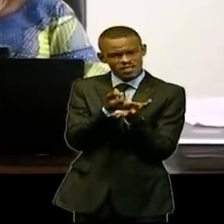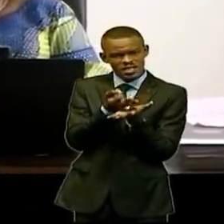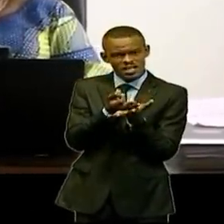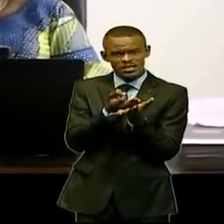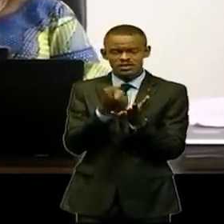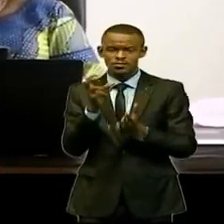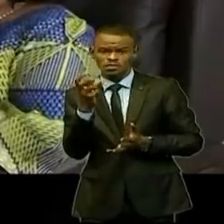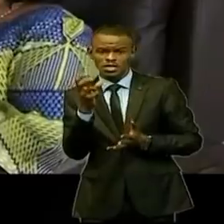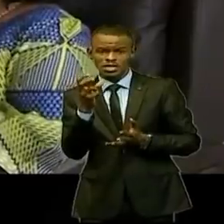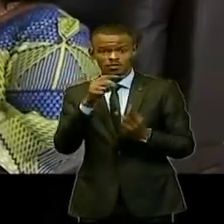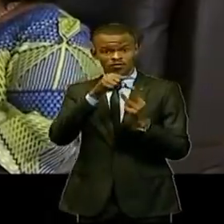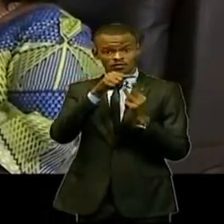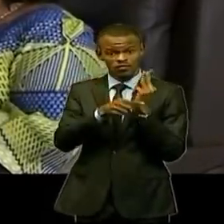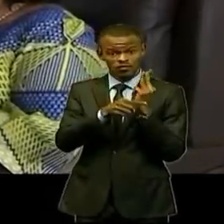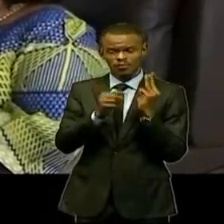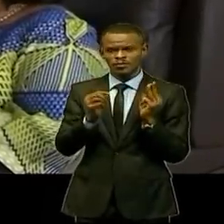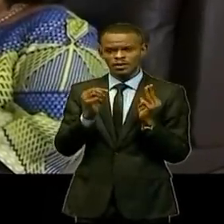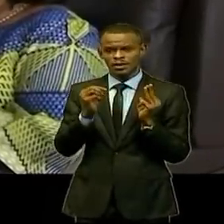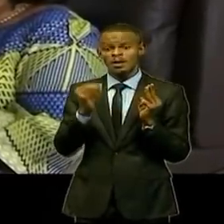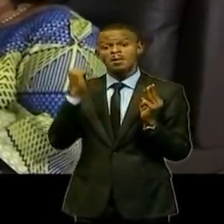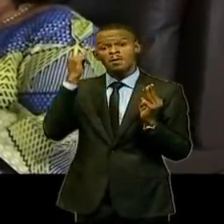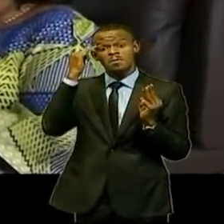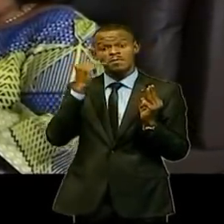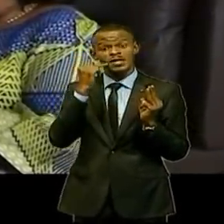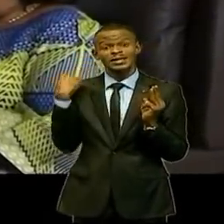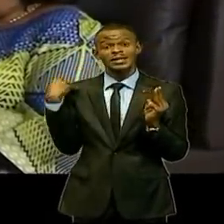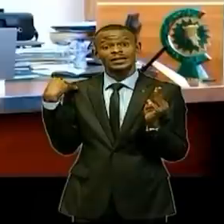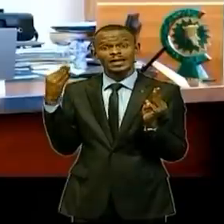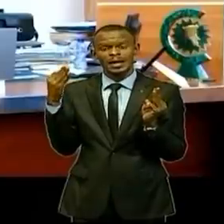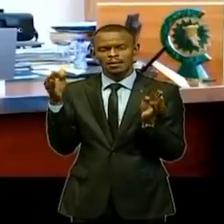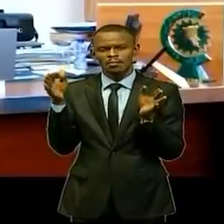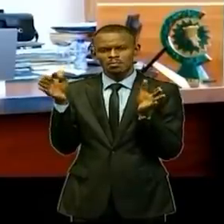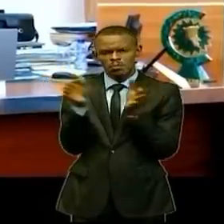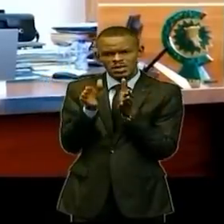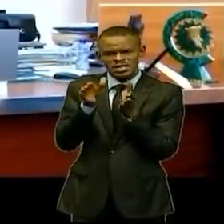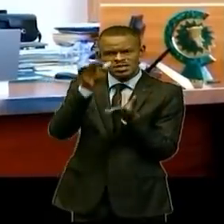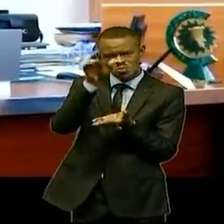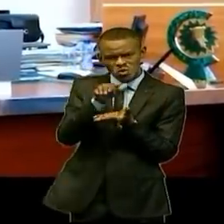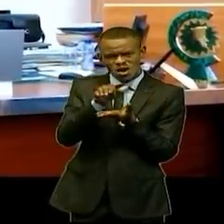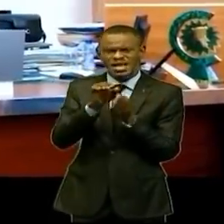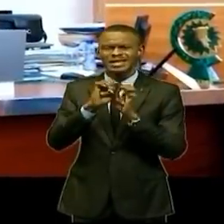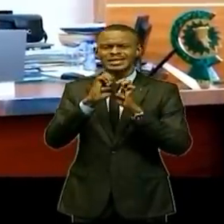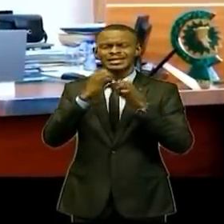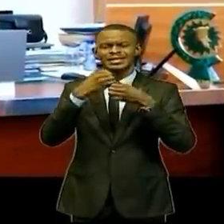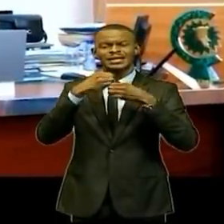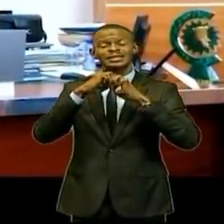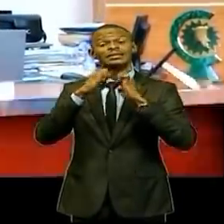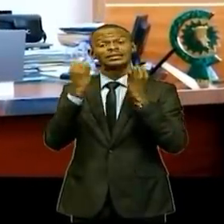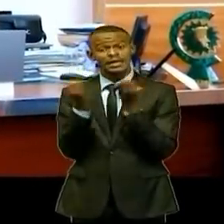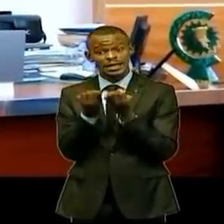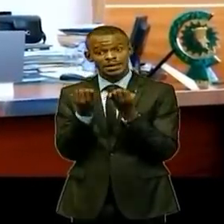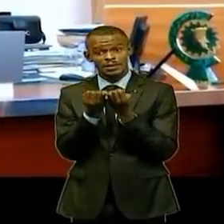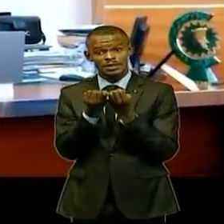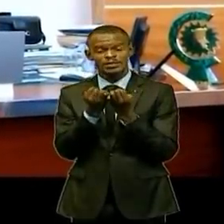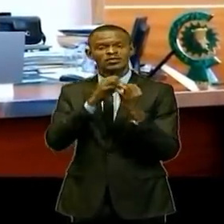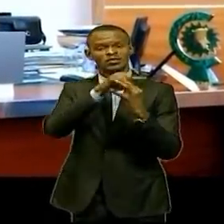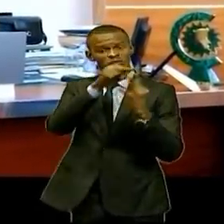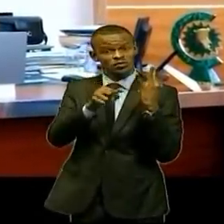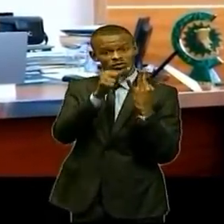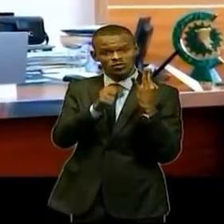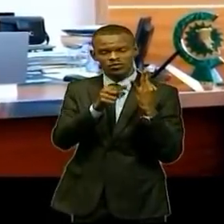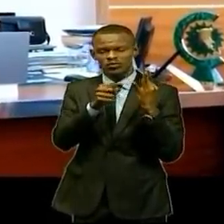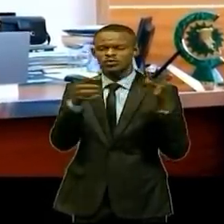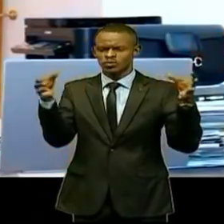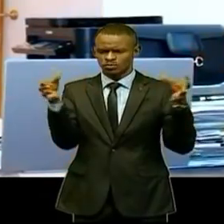d'État, ministre des petites et moyennes entreprises, s'apprête à mettre en place une commission de travail pour leur permettre de se